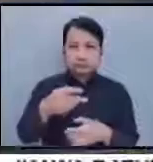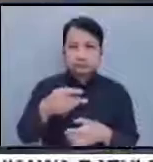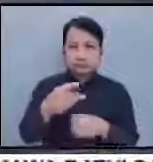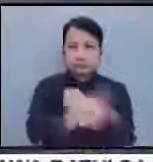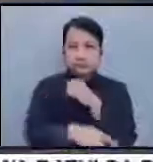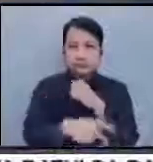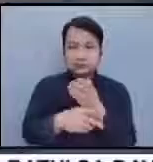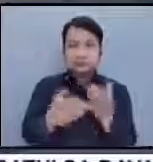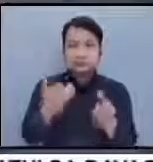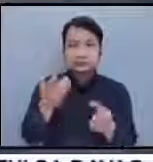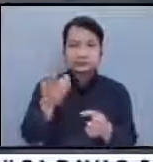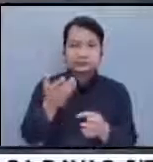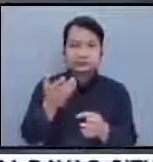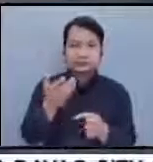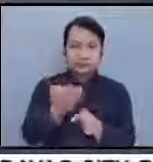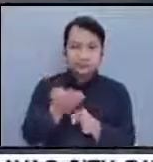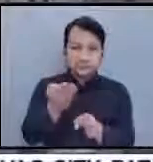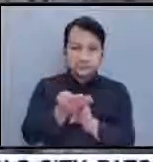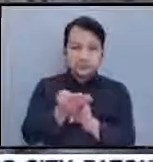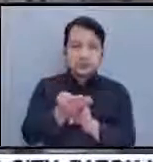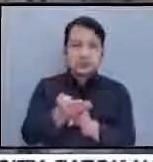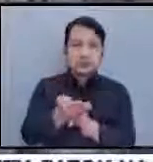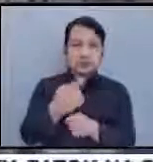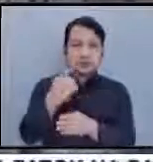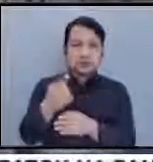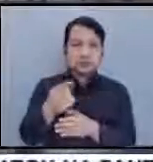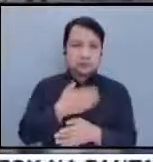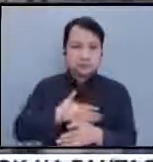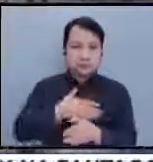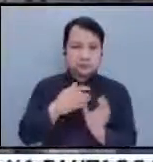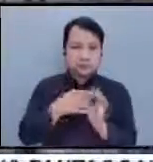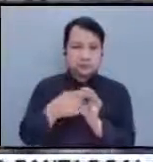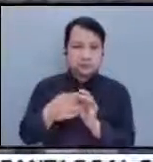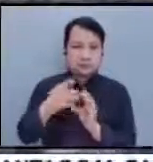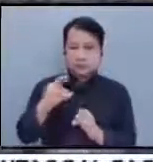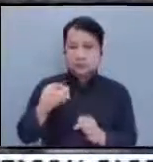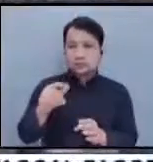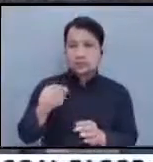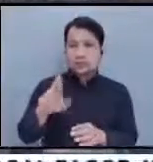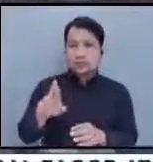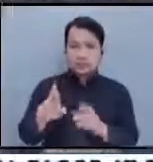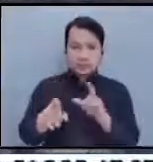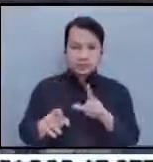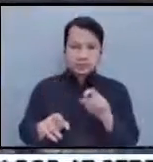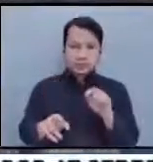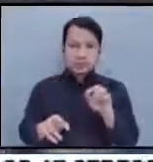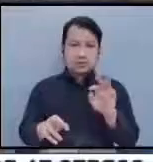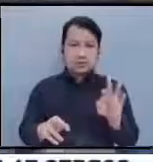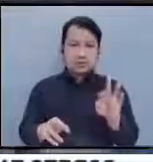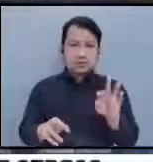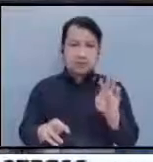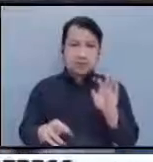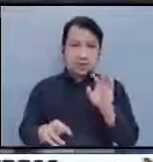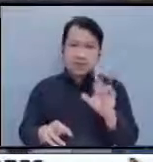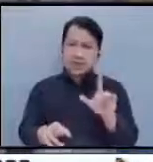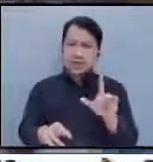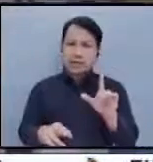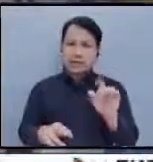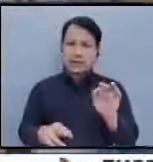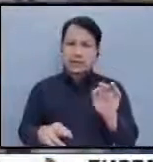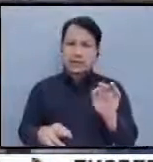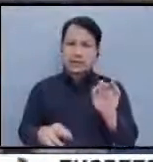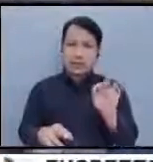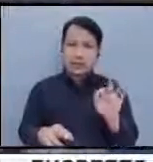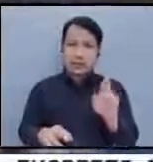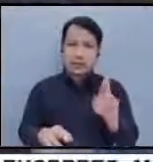Manila. Kaugnay nito ayon kay Artes dahil sa pakikipag-ugnayan sa DOTR, LTFRB at maging sa Provincial Buses Association. Tayo po